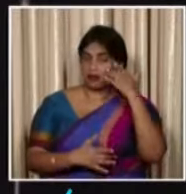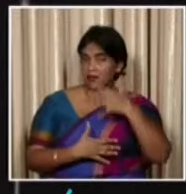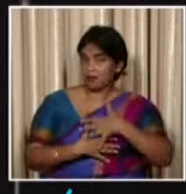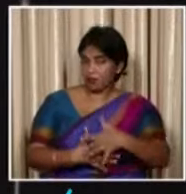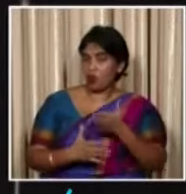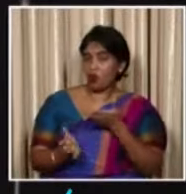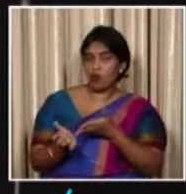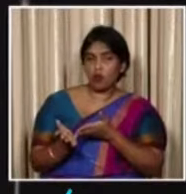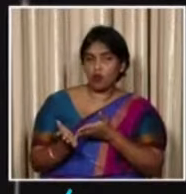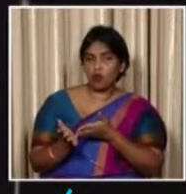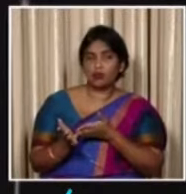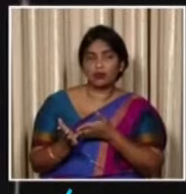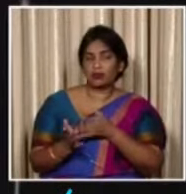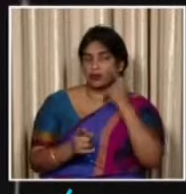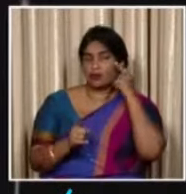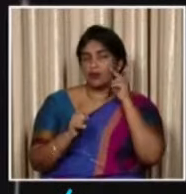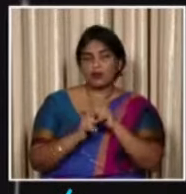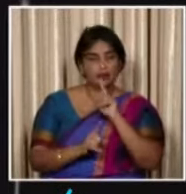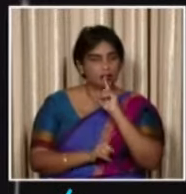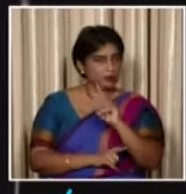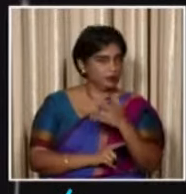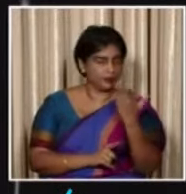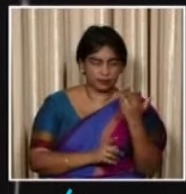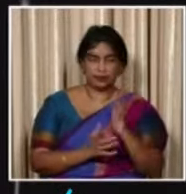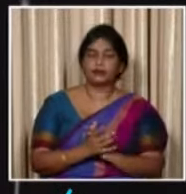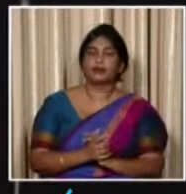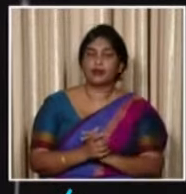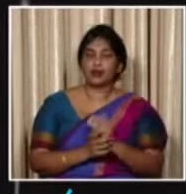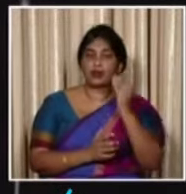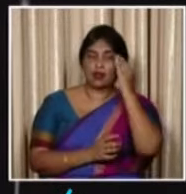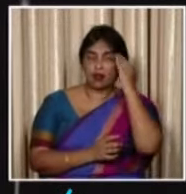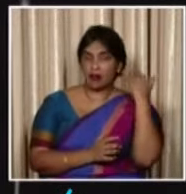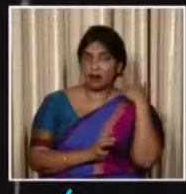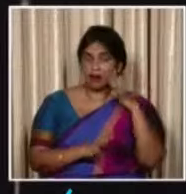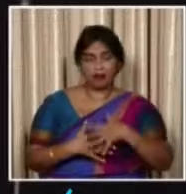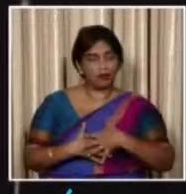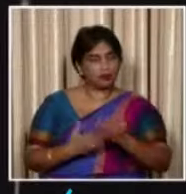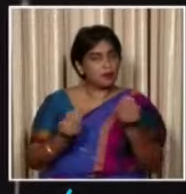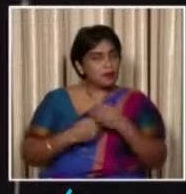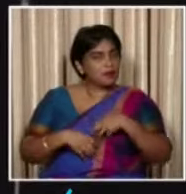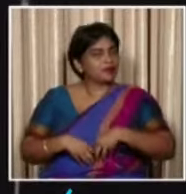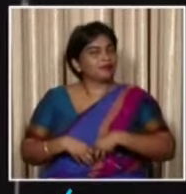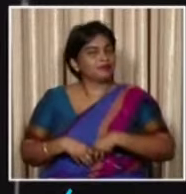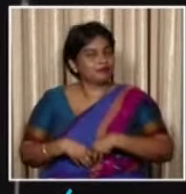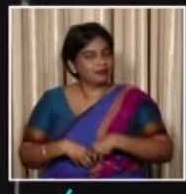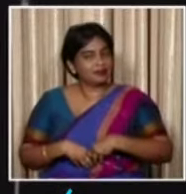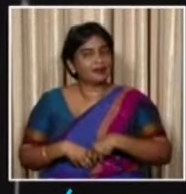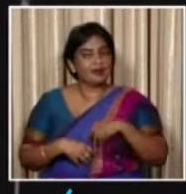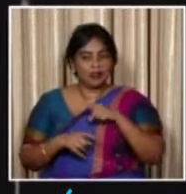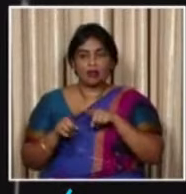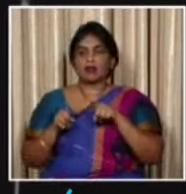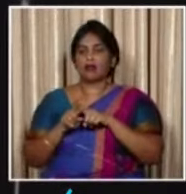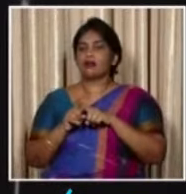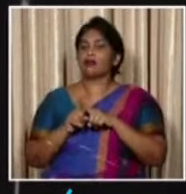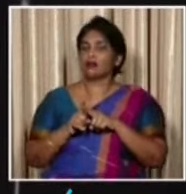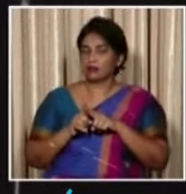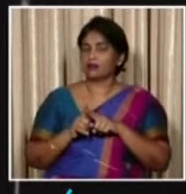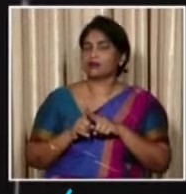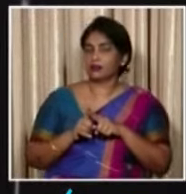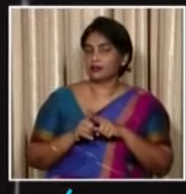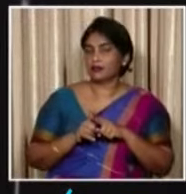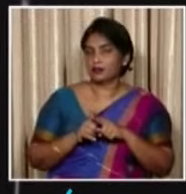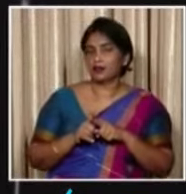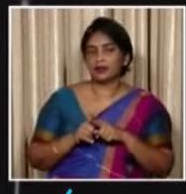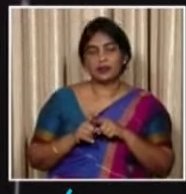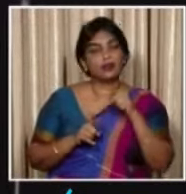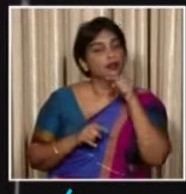ගැන, ප්‍රෙග්නන්ට් විමෙන්ල ගැන කතා වෙලා නැහැ. මව් කෙසේ තියෙන කලලය ගැන. ඉතින් එතකොට ඒ කියන්නේ අන්බෝන් ෆීටස්.